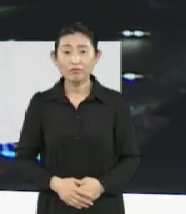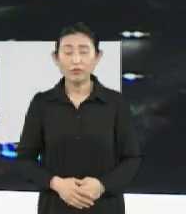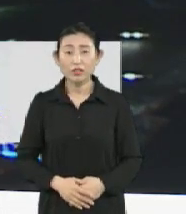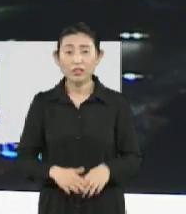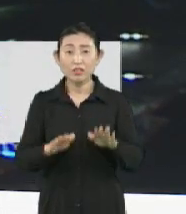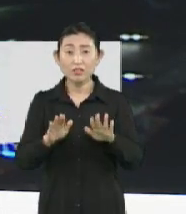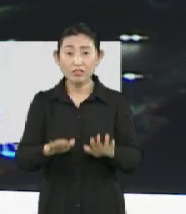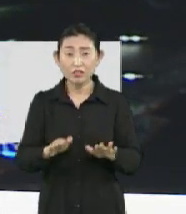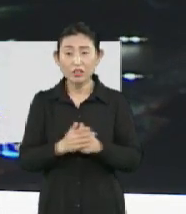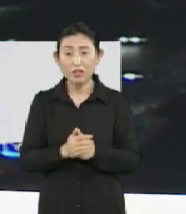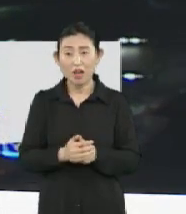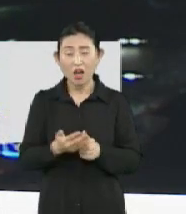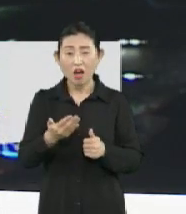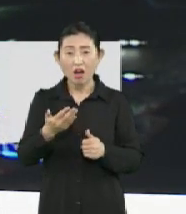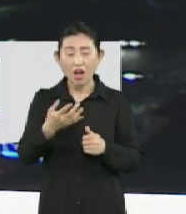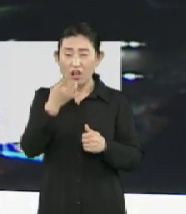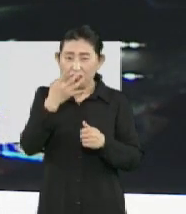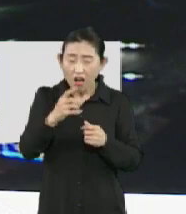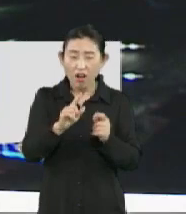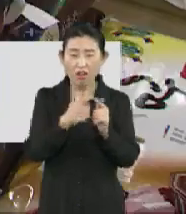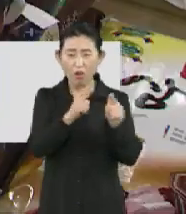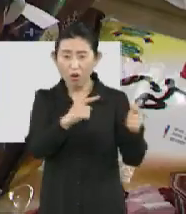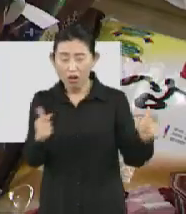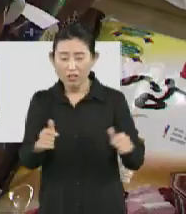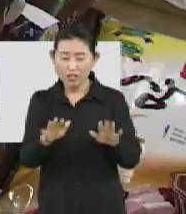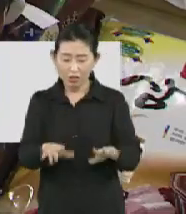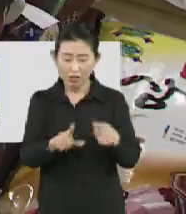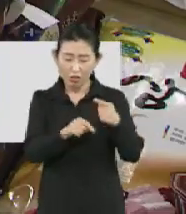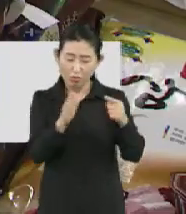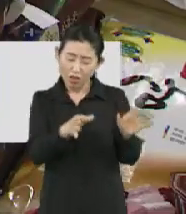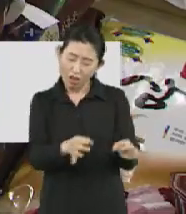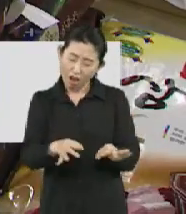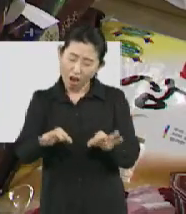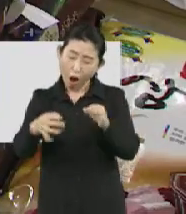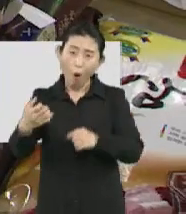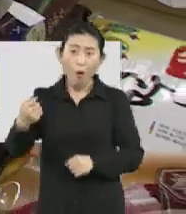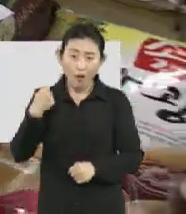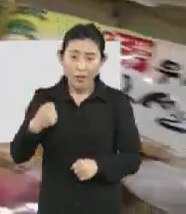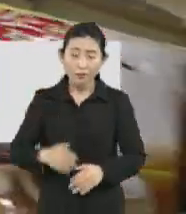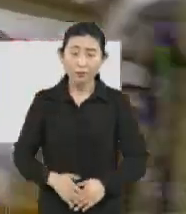연초부터 가파르게 치솟은 식탁 물가가 진정될 기미를 보이지 않고 있습니다.